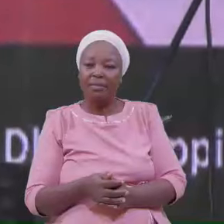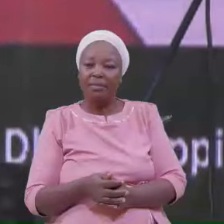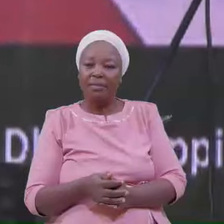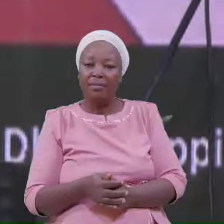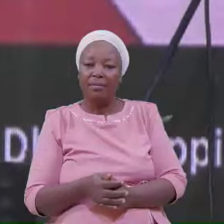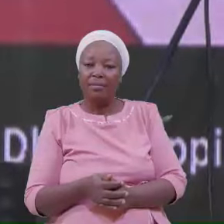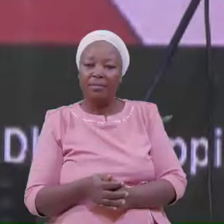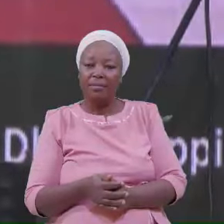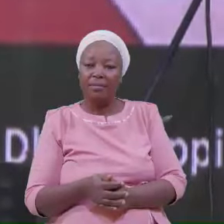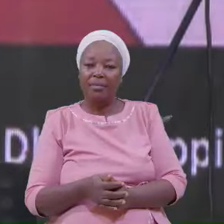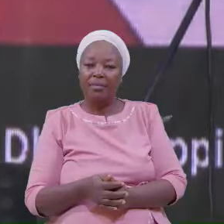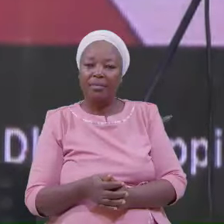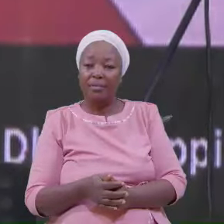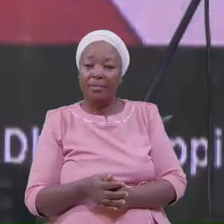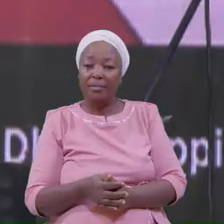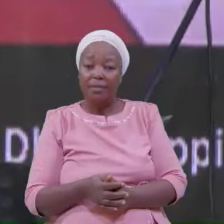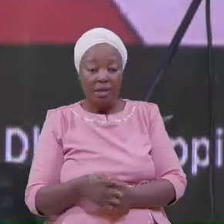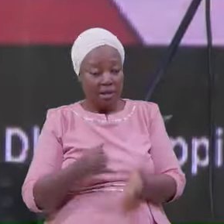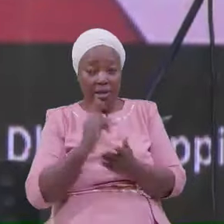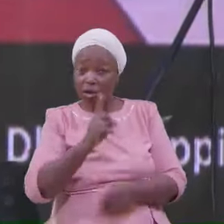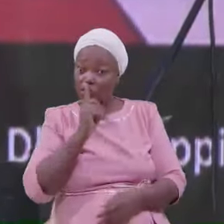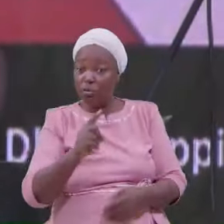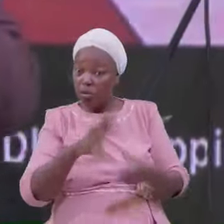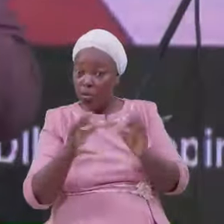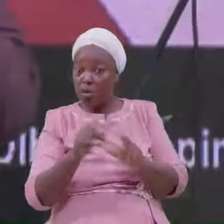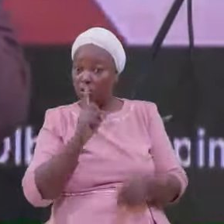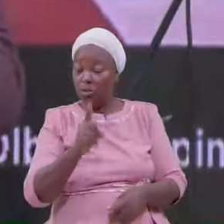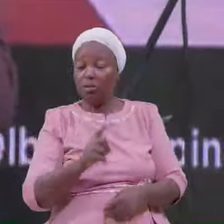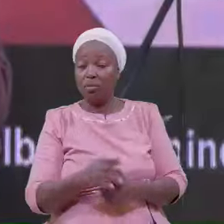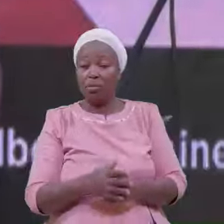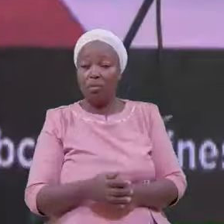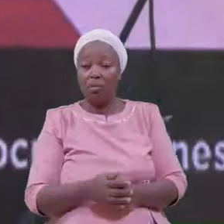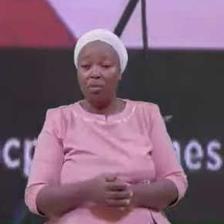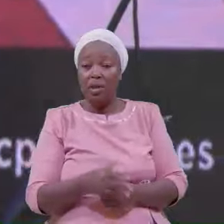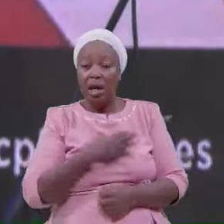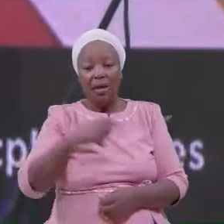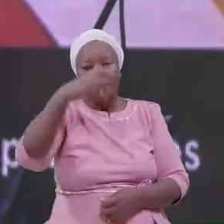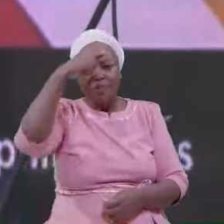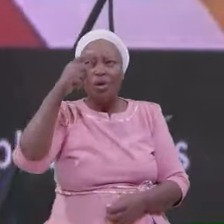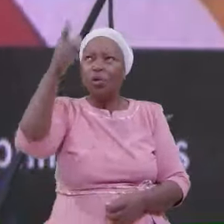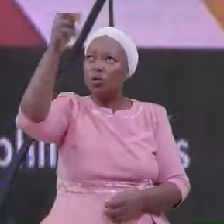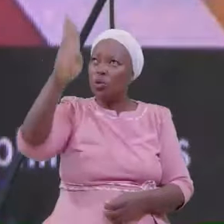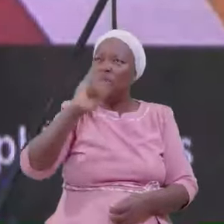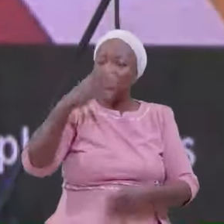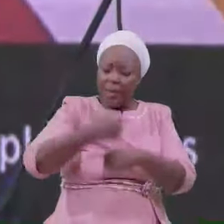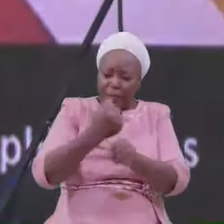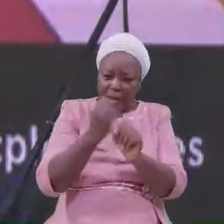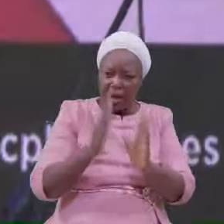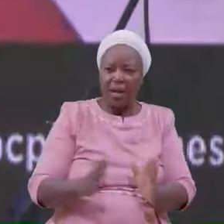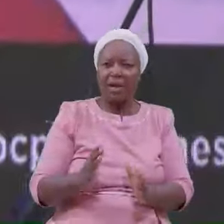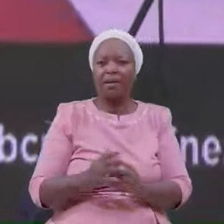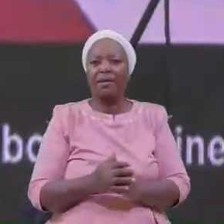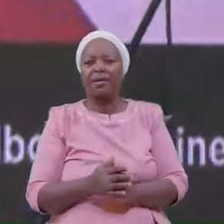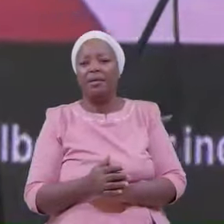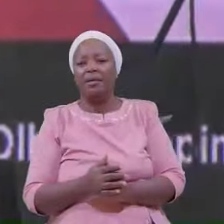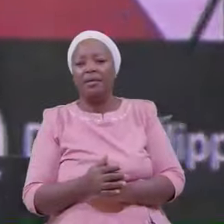mo. It's a true story. Totoong istorya to. And because God is the manufacturer, ang Diyos ang gumawa